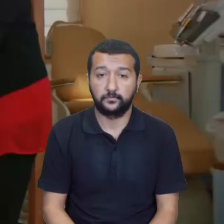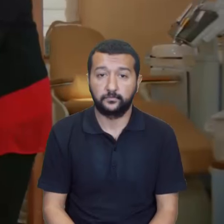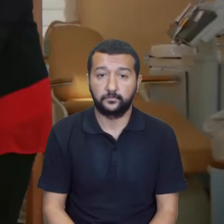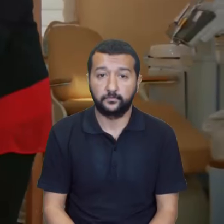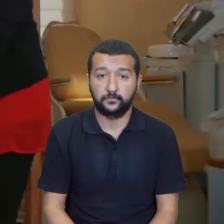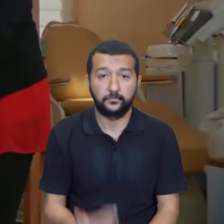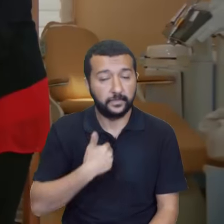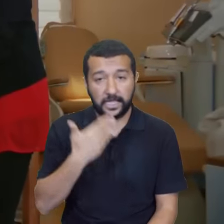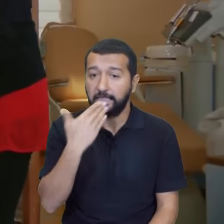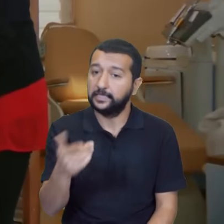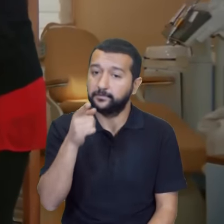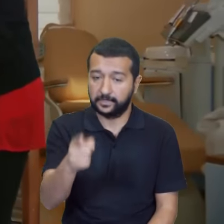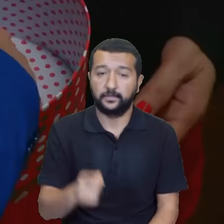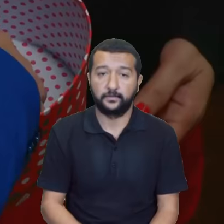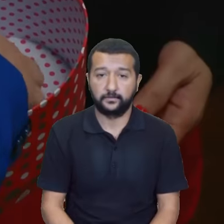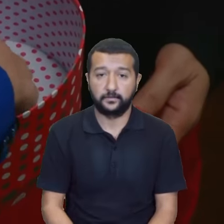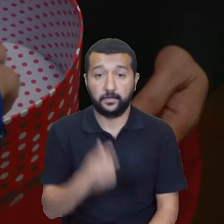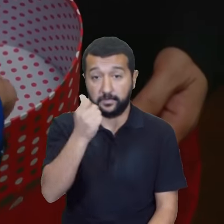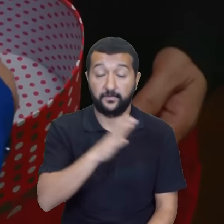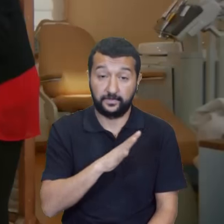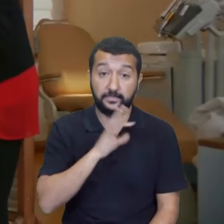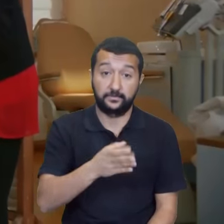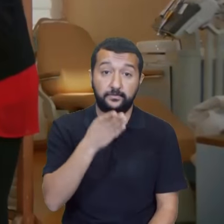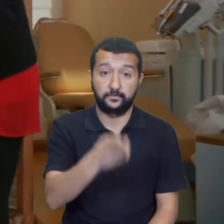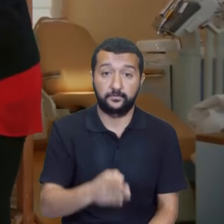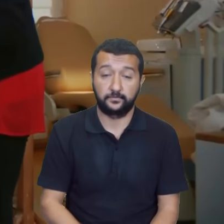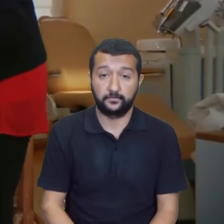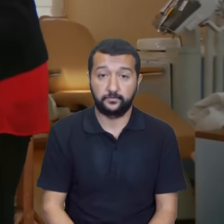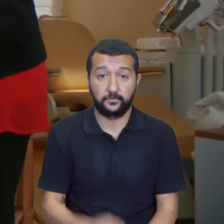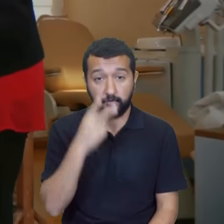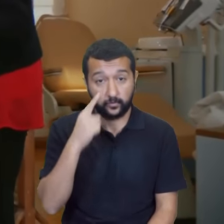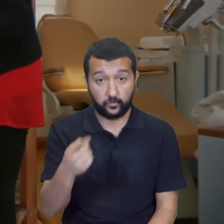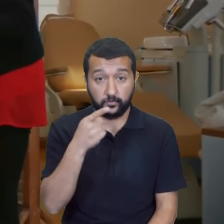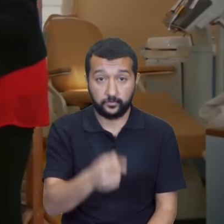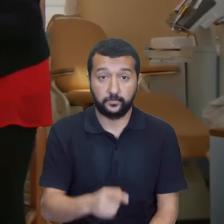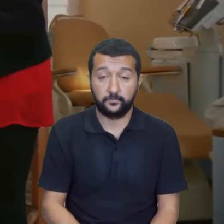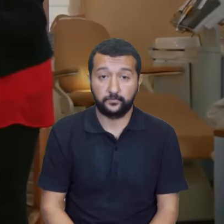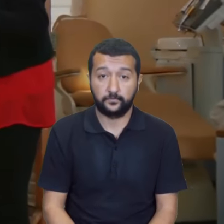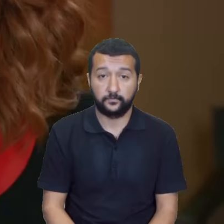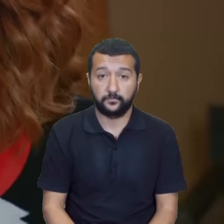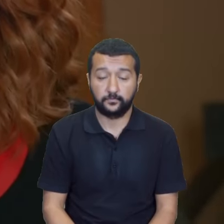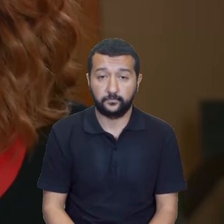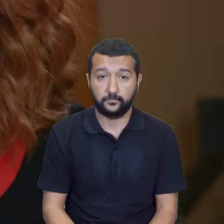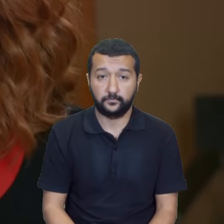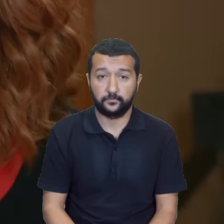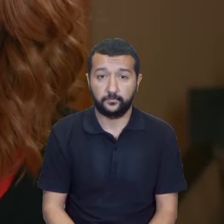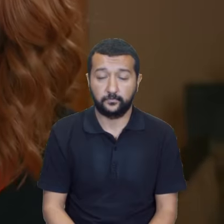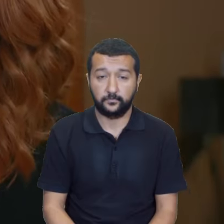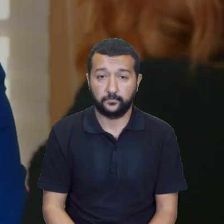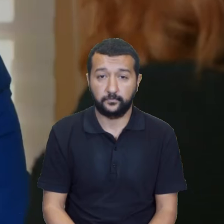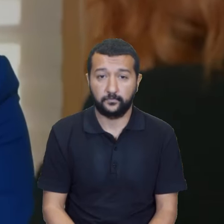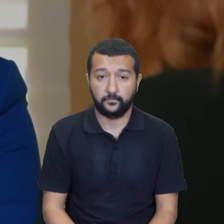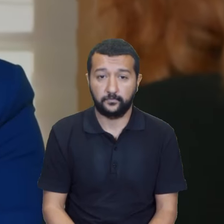açtı. Dedim sana. Para. Gördün mü? Ayşen paraları görmenin şaşkınlığında.